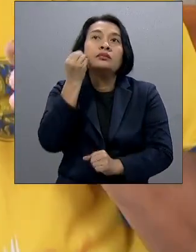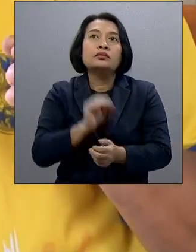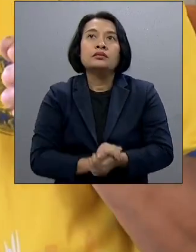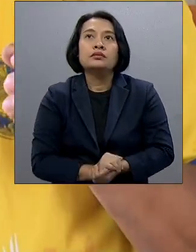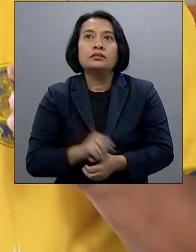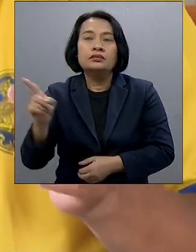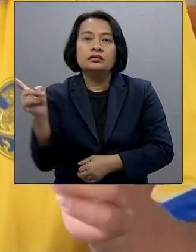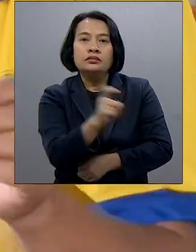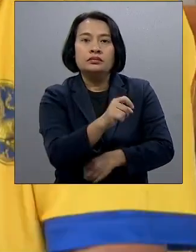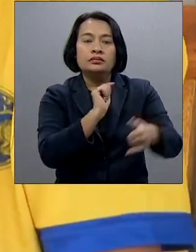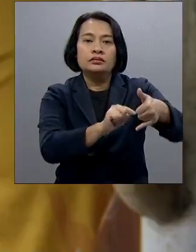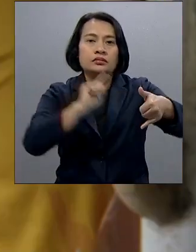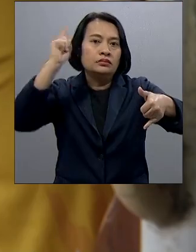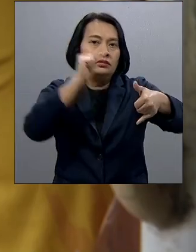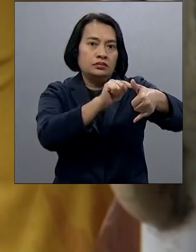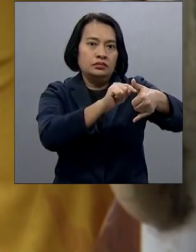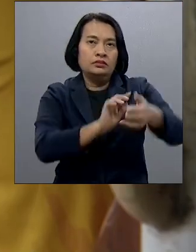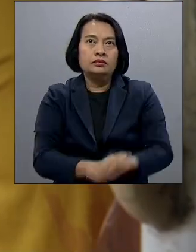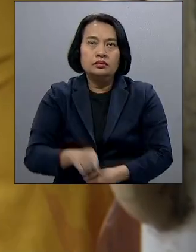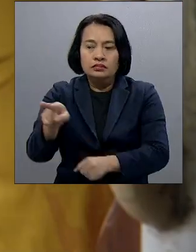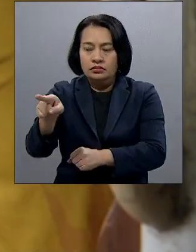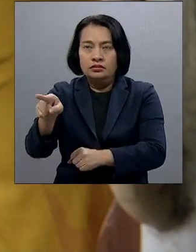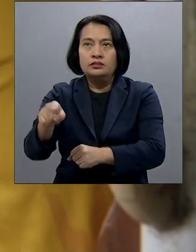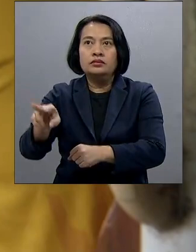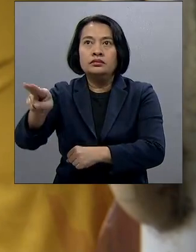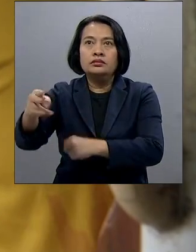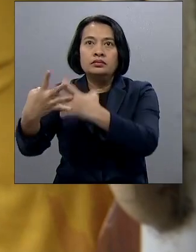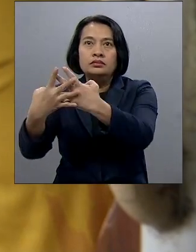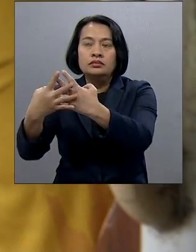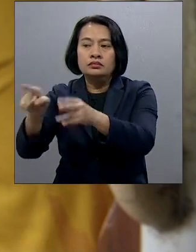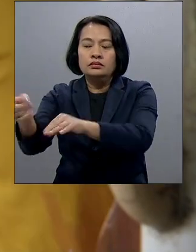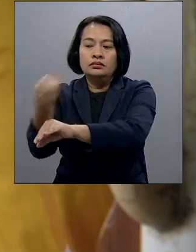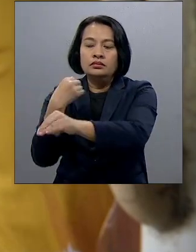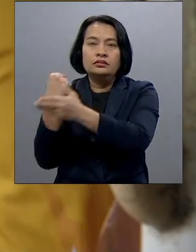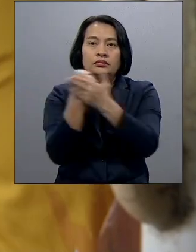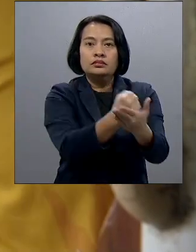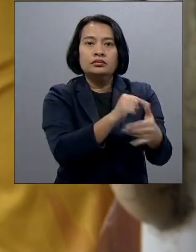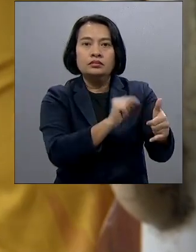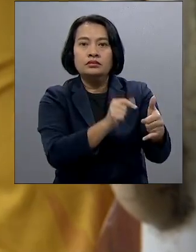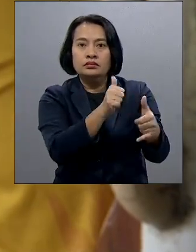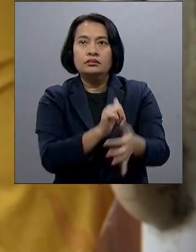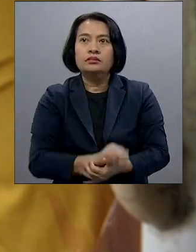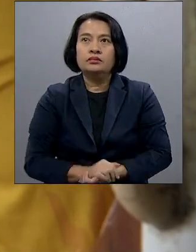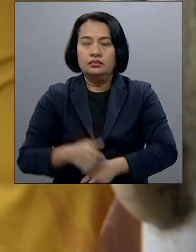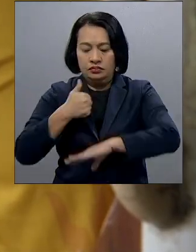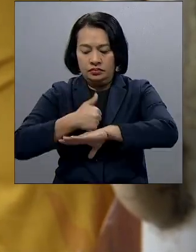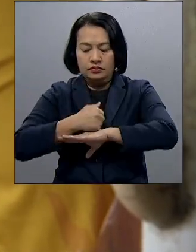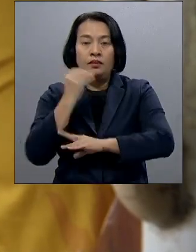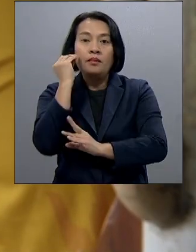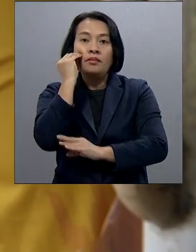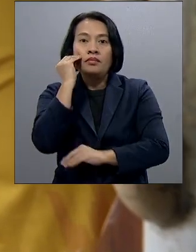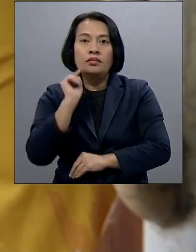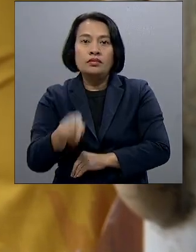ามเรื่องนางลำไพเลยเรื่องคดีความของสามีเธอแล้วก็อ้างว่าจะช่วยเหลือด้านคดีได้นะคะผู้ใหญ่คนนี้ก็เลย